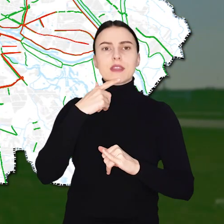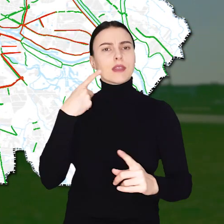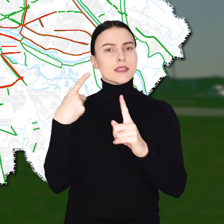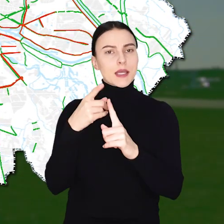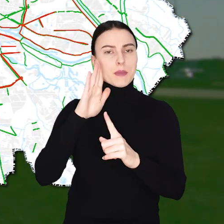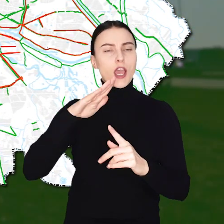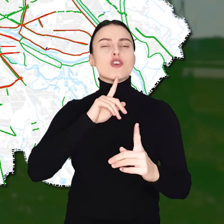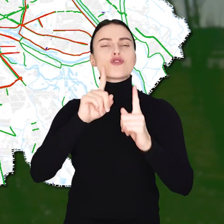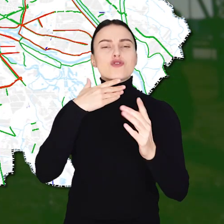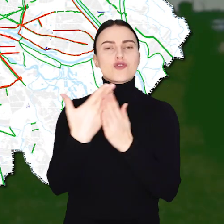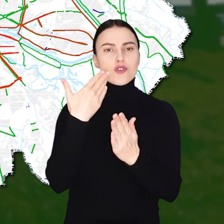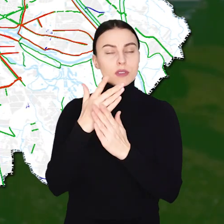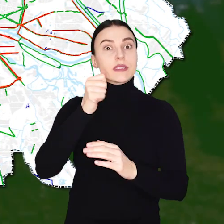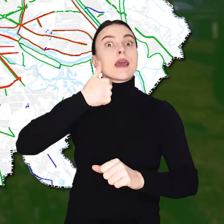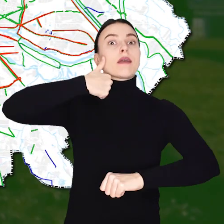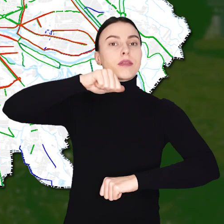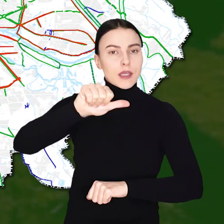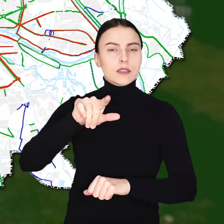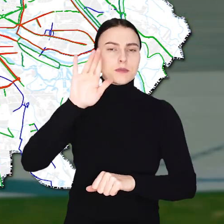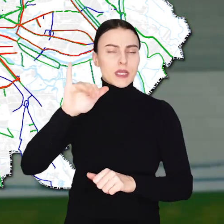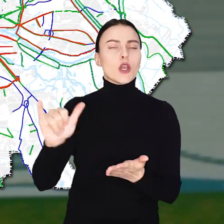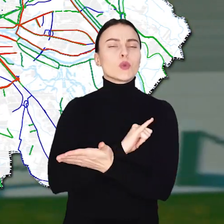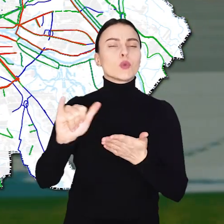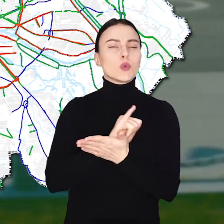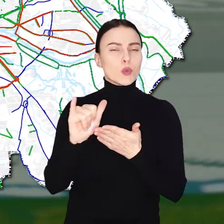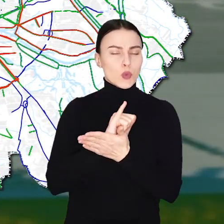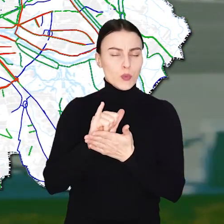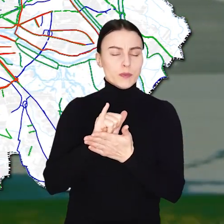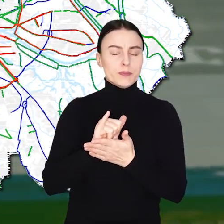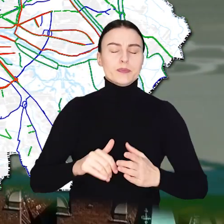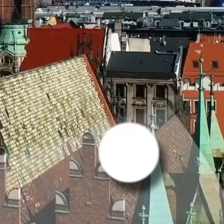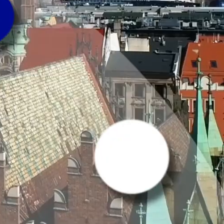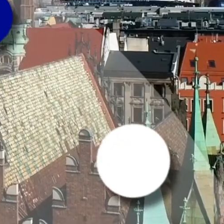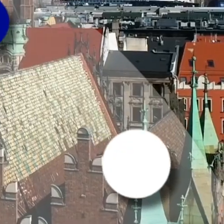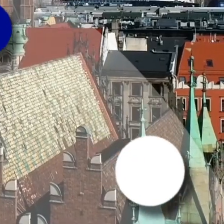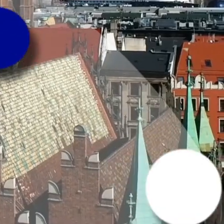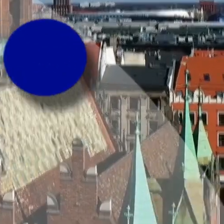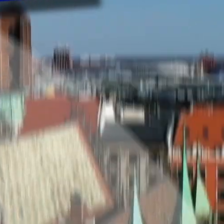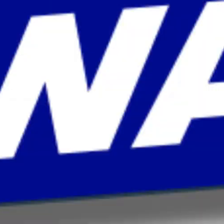nich porozmawiamy z nową oficerką w przyszłym tygodniu na naszym kanale YouTube'owym.